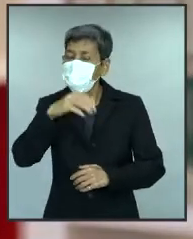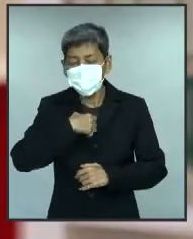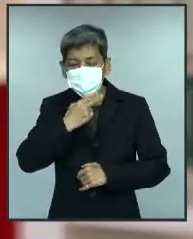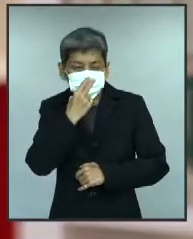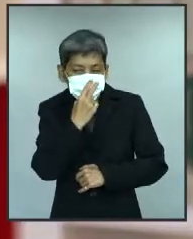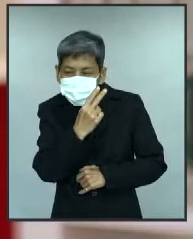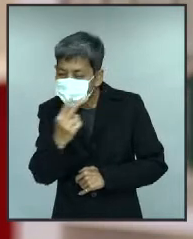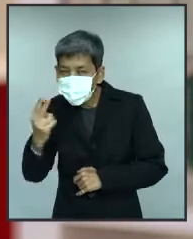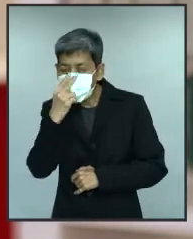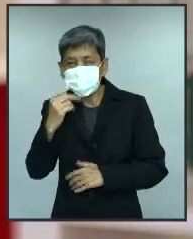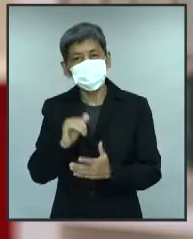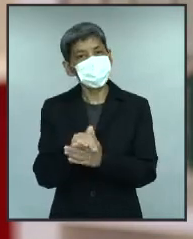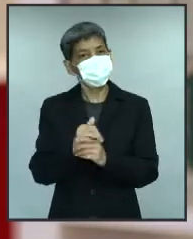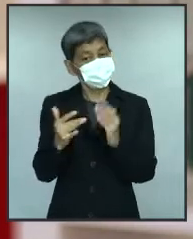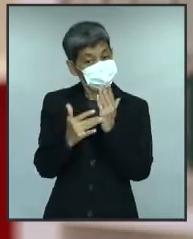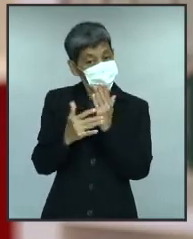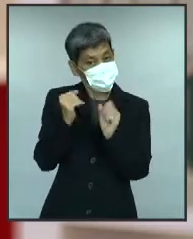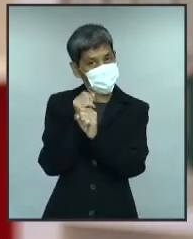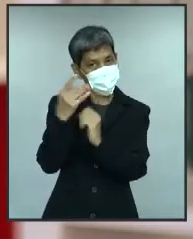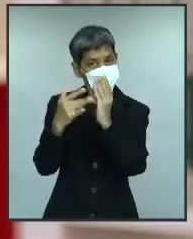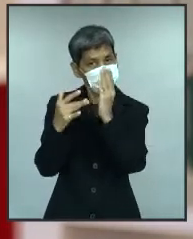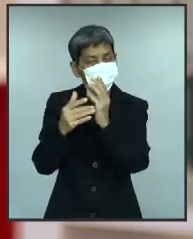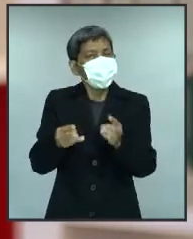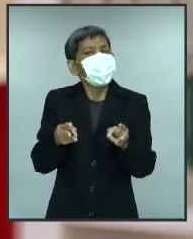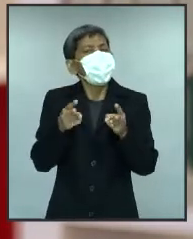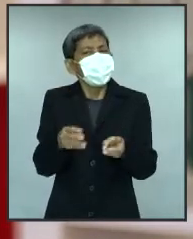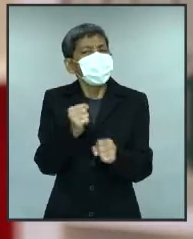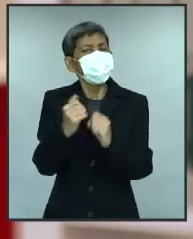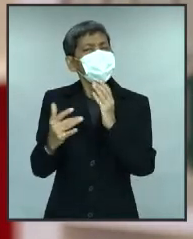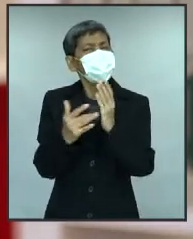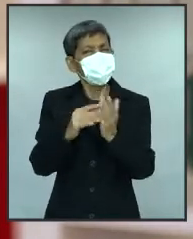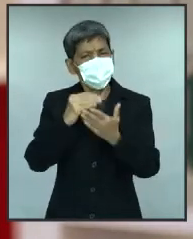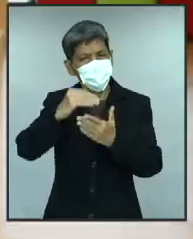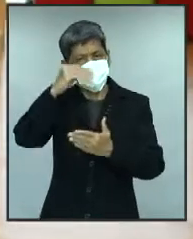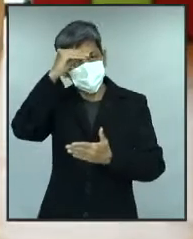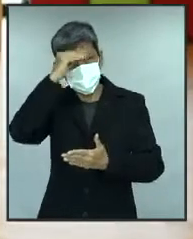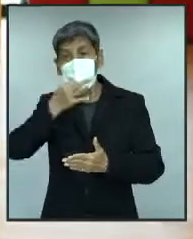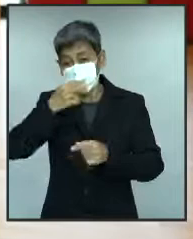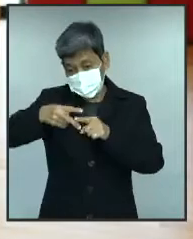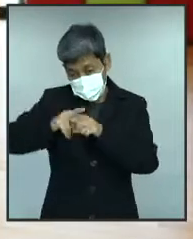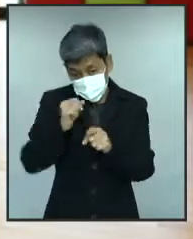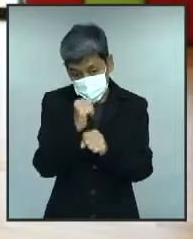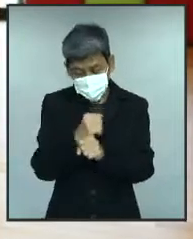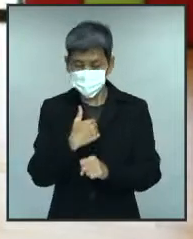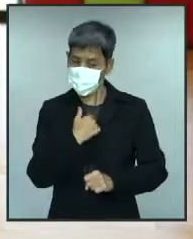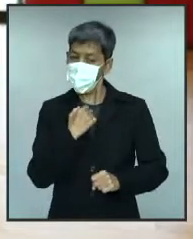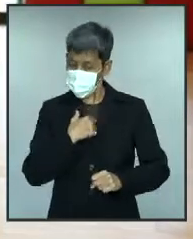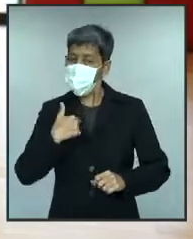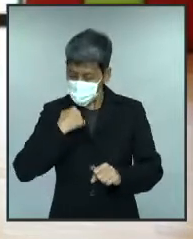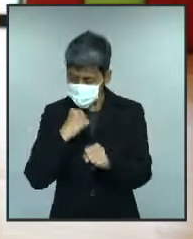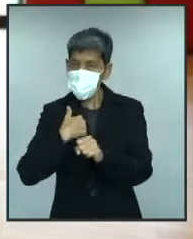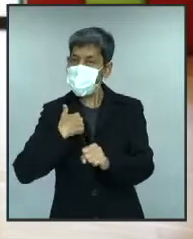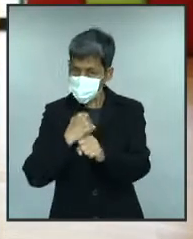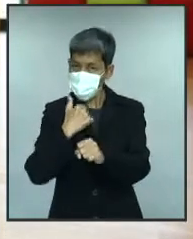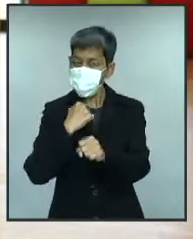กเรามองในส่วนทั้งวัฒนธรรมของที่ทำยังไงให้เด็กเราก็ต้องมองว่ามันเขาสามารถที่จะท